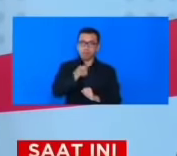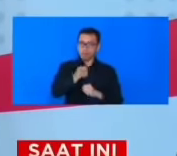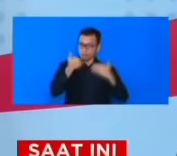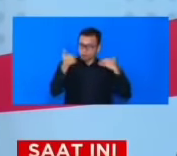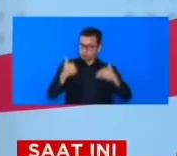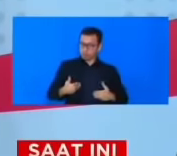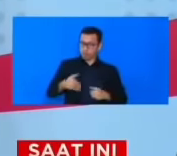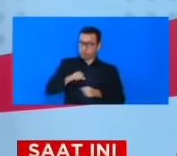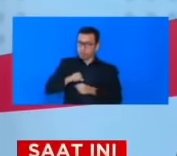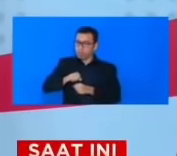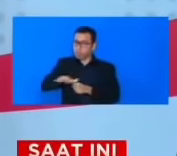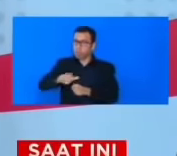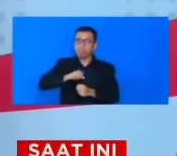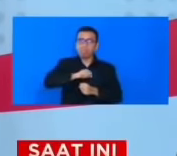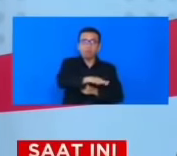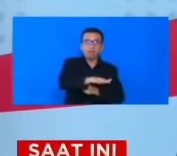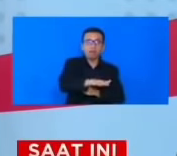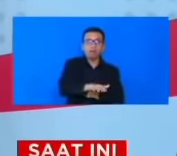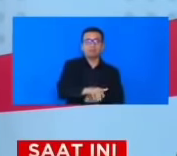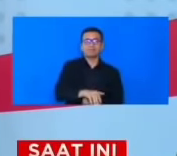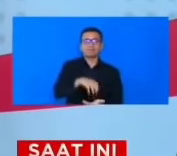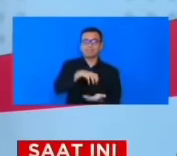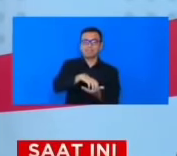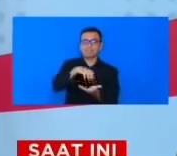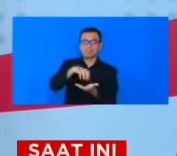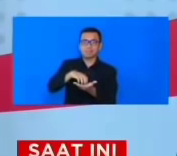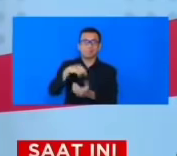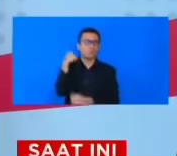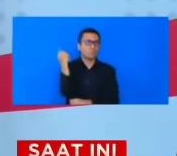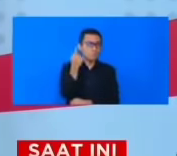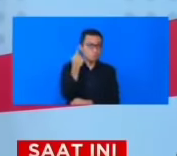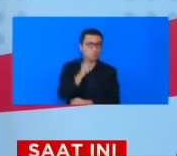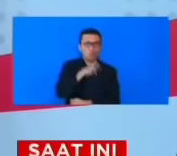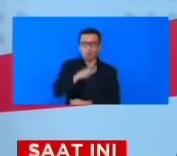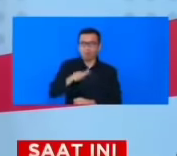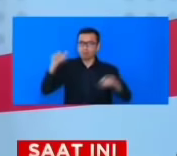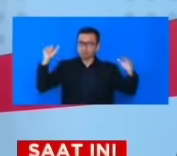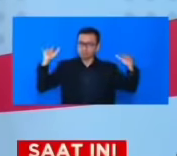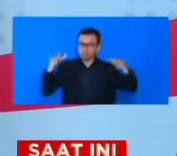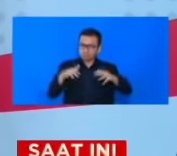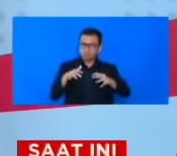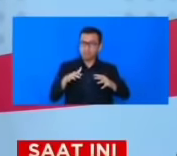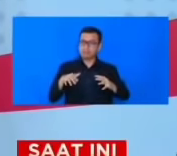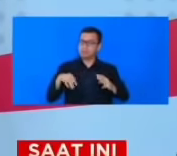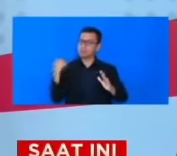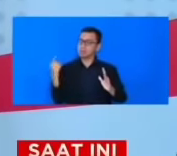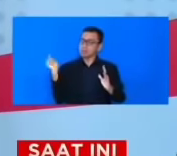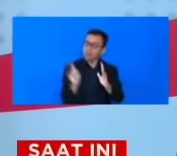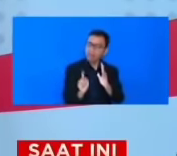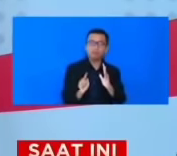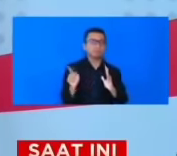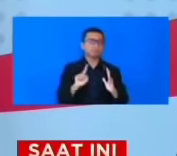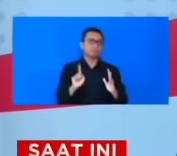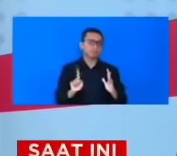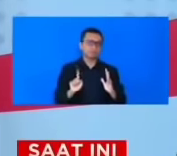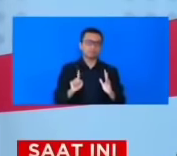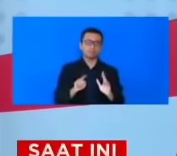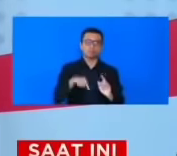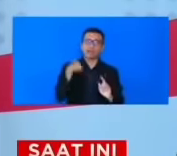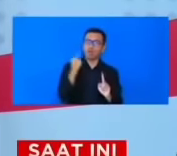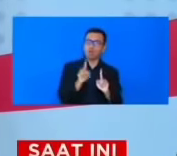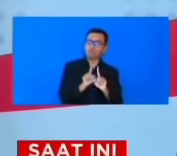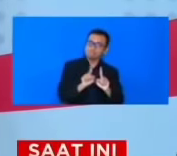karena itu, hindari tempat yang ramai, hindari kerumunan, dan jaga jarak. Kami yakin